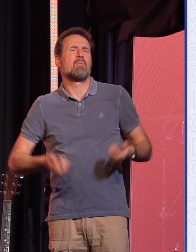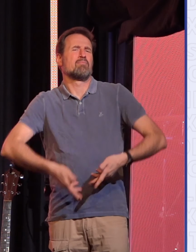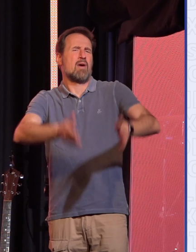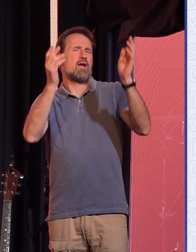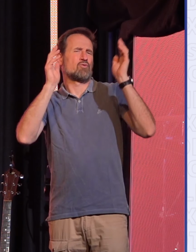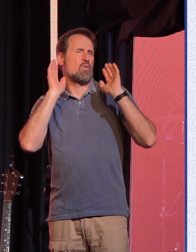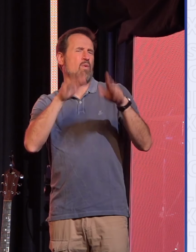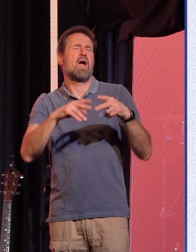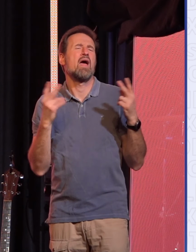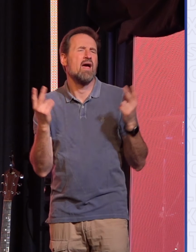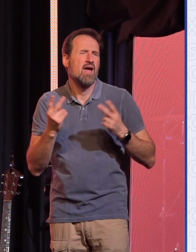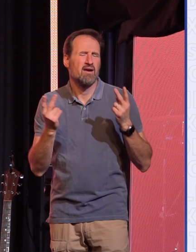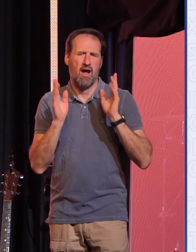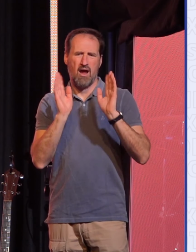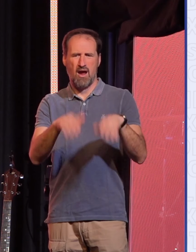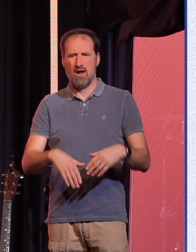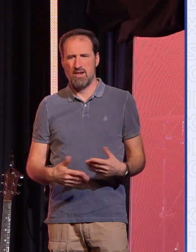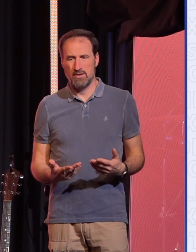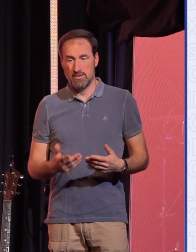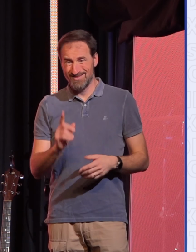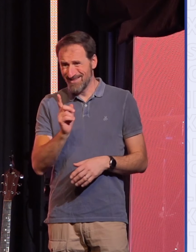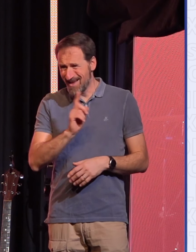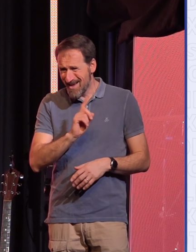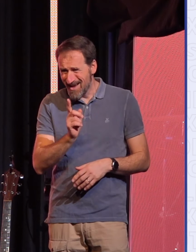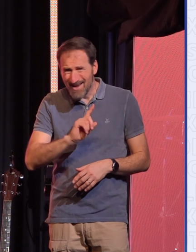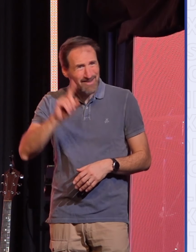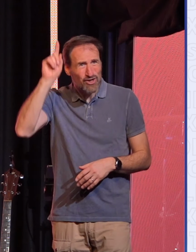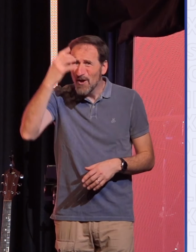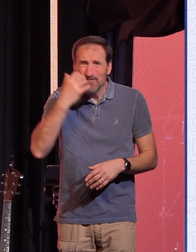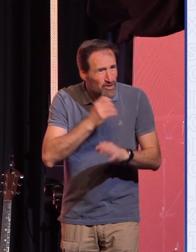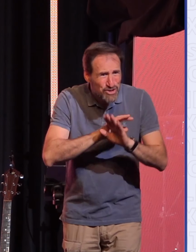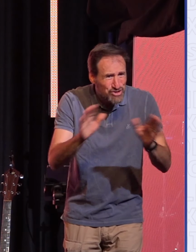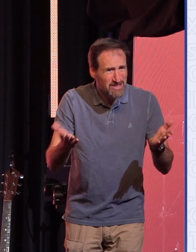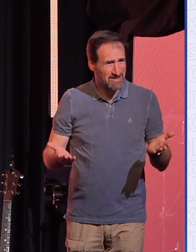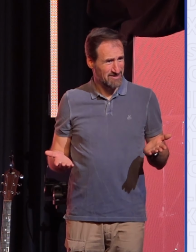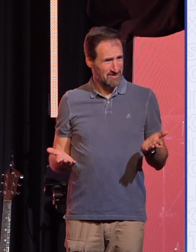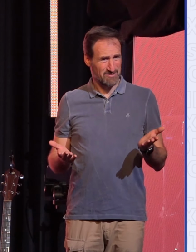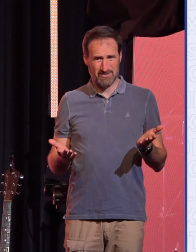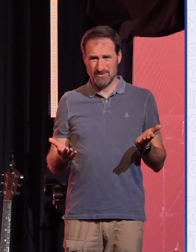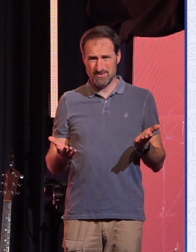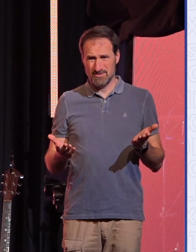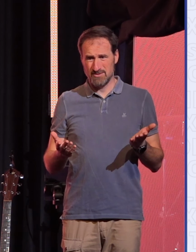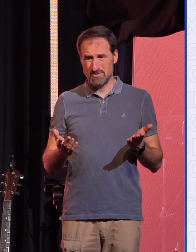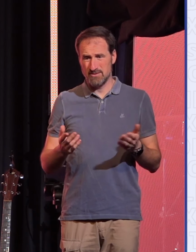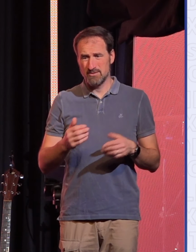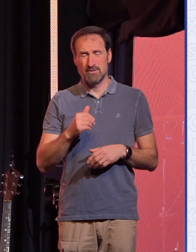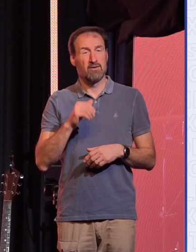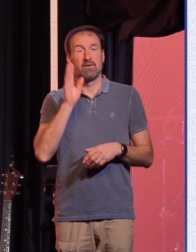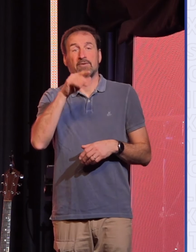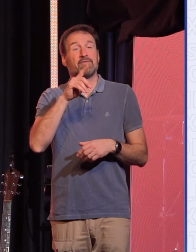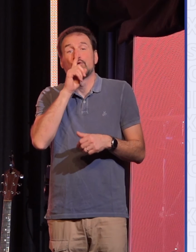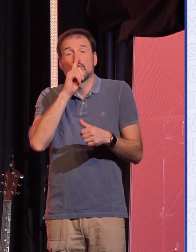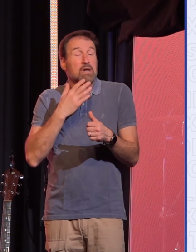Und das ist nicht das, wie sich Gott wünscht, dass wir unser Leben leben. Das ist ein Punkt. Es gibt in allen anderen Bereichen auch noch Beispiele.